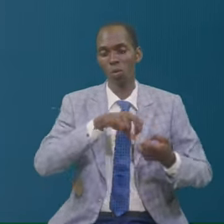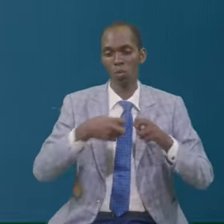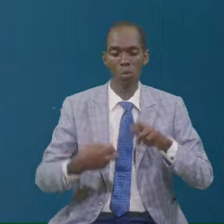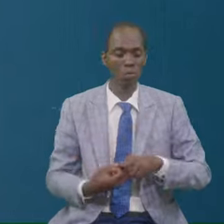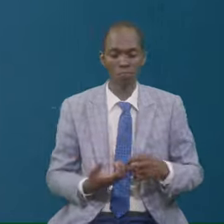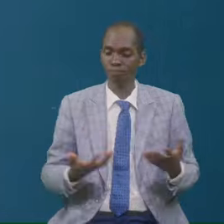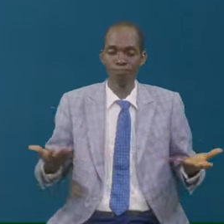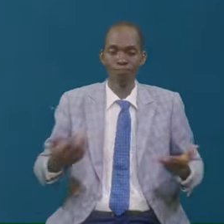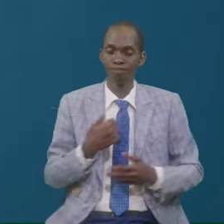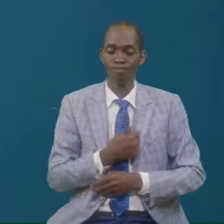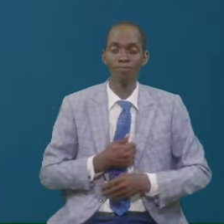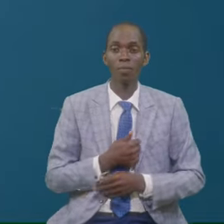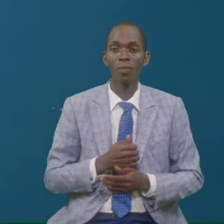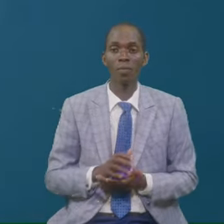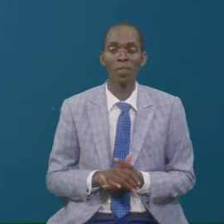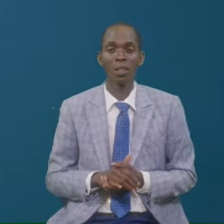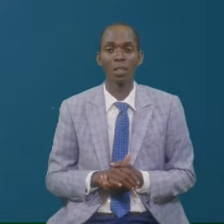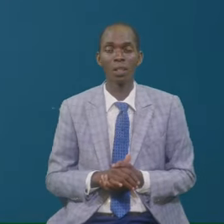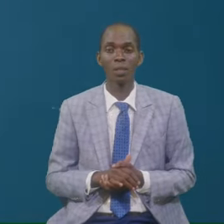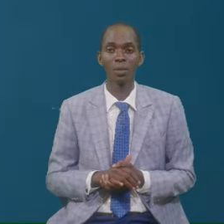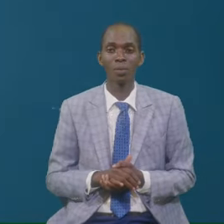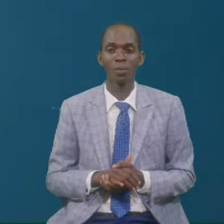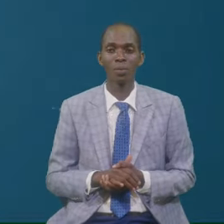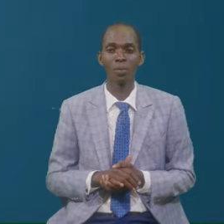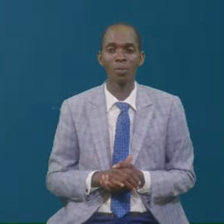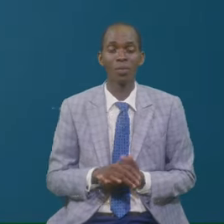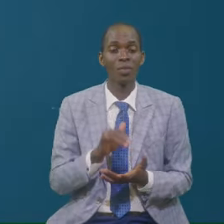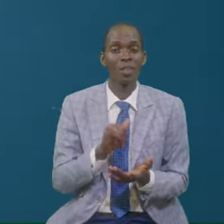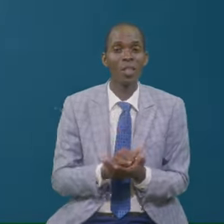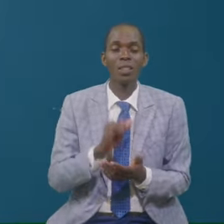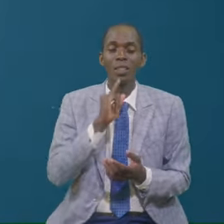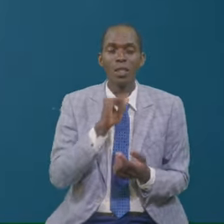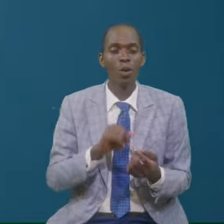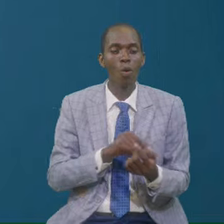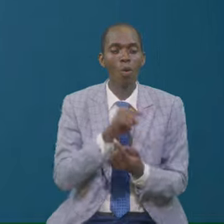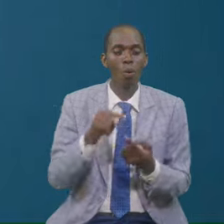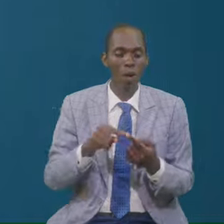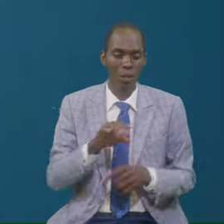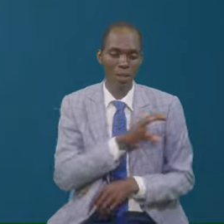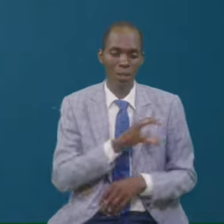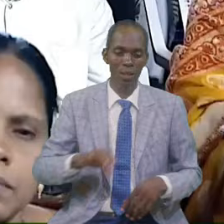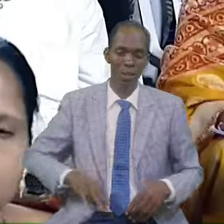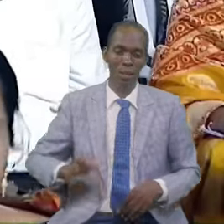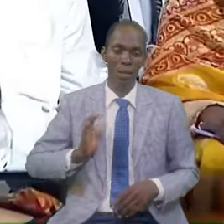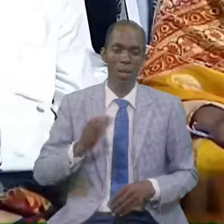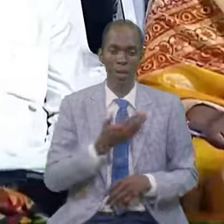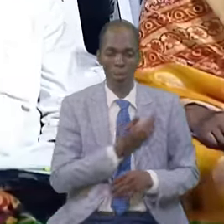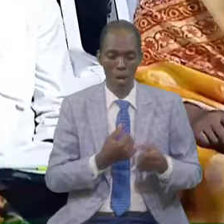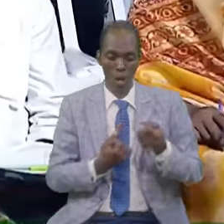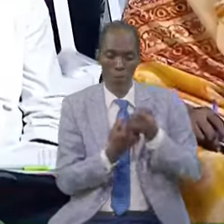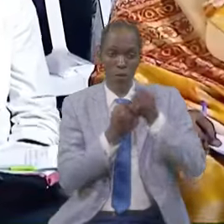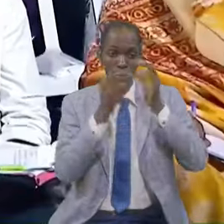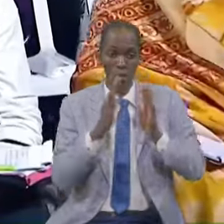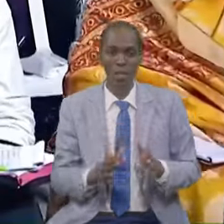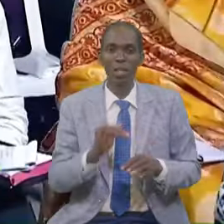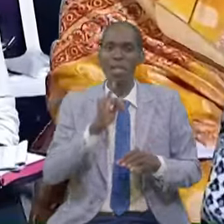మంచి లాయర్ అయినా సమస్యలో బయటికి తీసుకురాలేరు. That's where Christ, our advocate, is different. కానీ మన